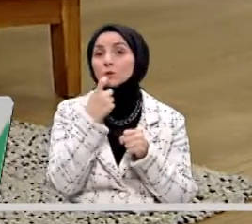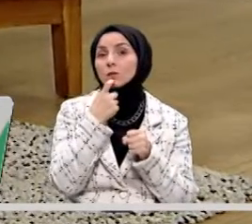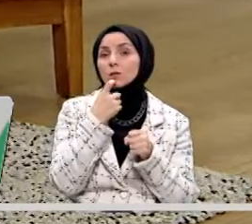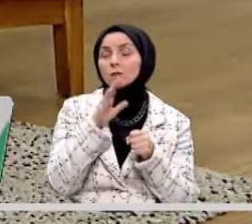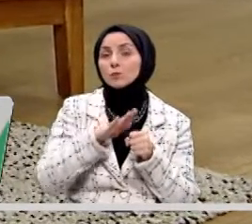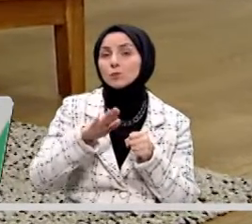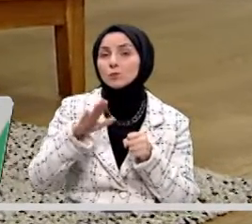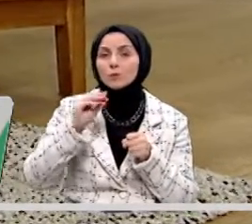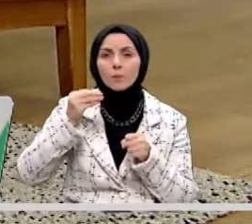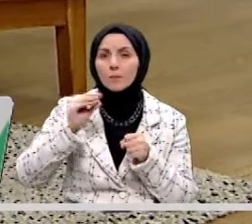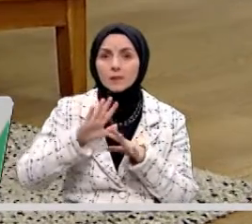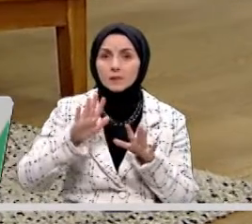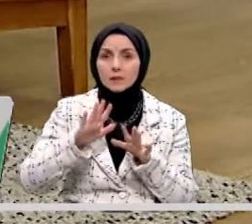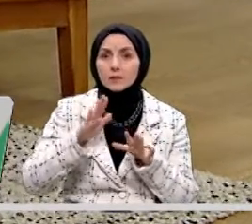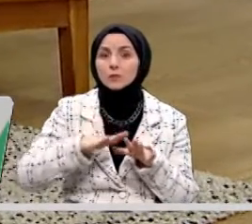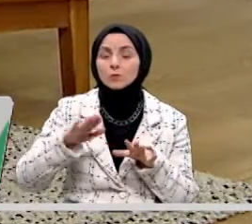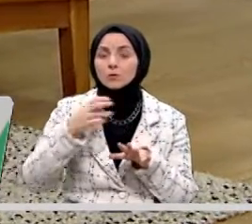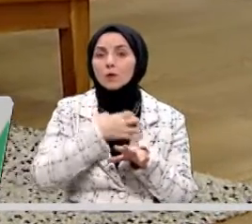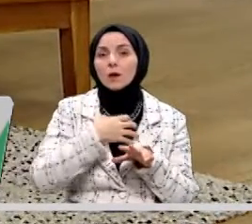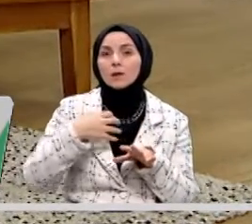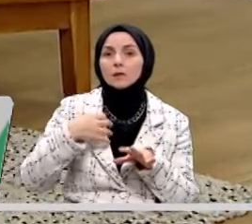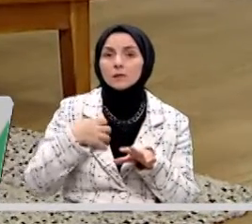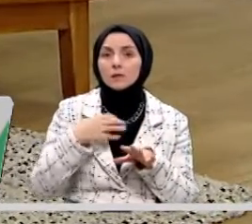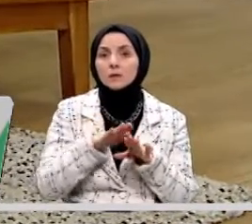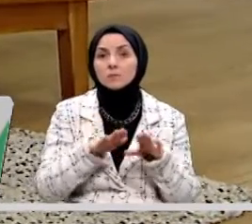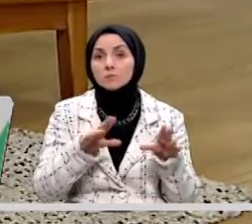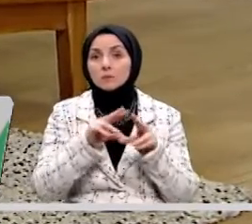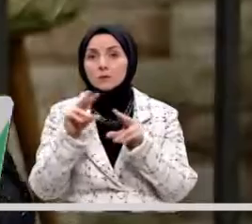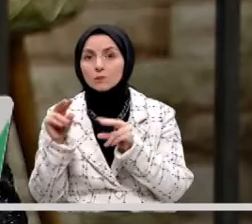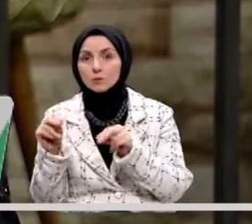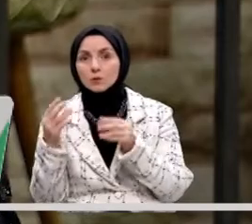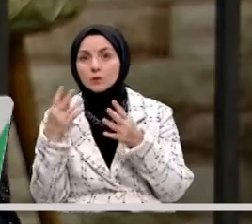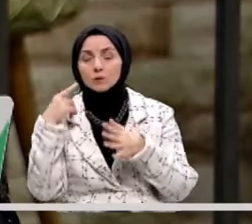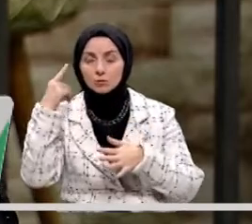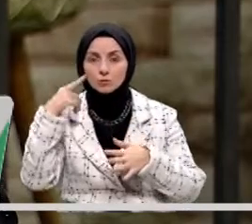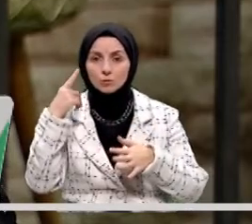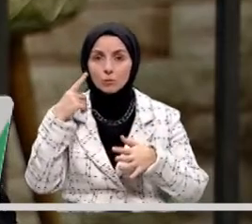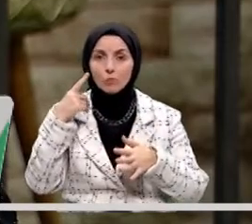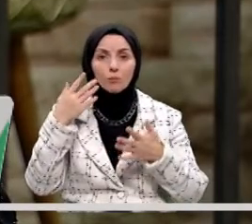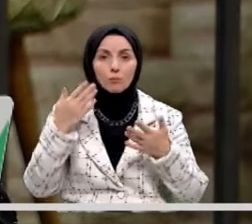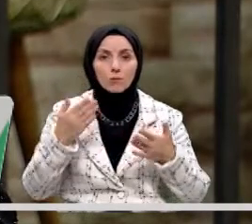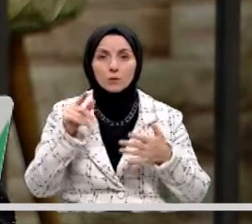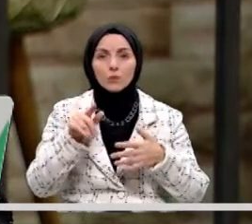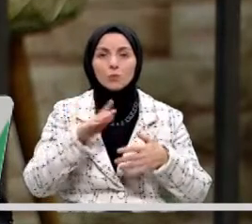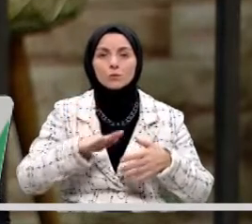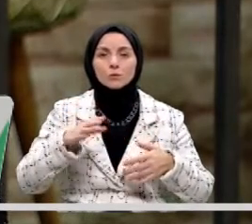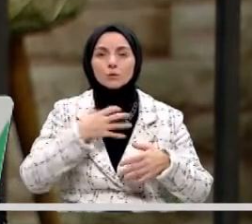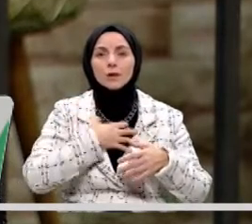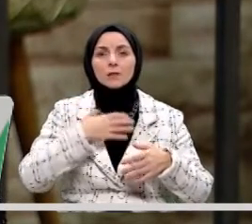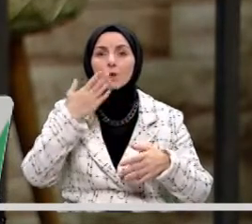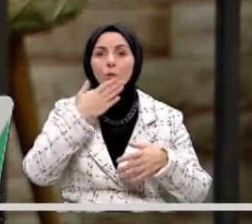değil mi Çocuk anneyi yataklı olarak bebeğe düşüyor Ama Dış dünyada anne yönetiyor çocuğu o çocuk Kendini okulda yönetemiyor